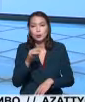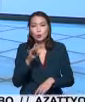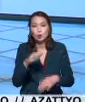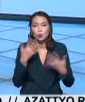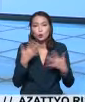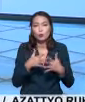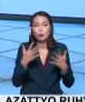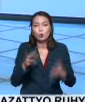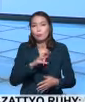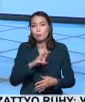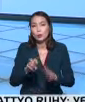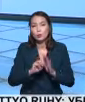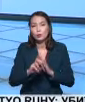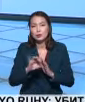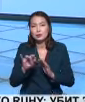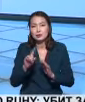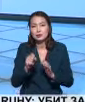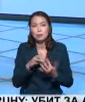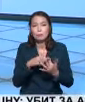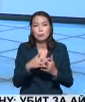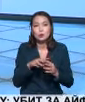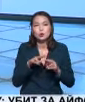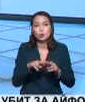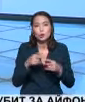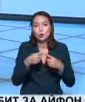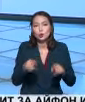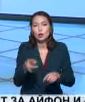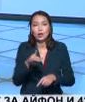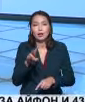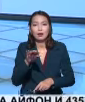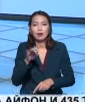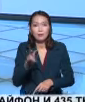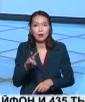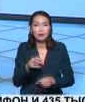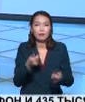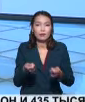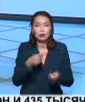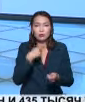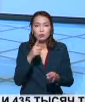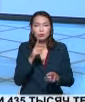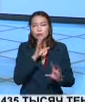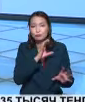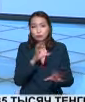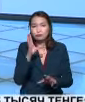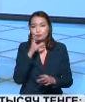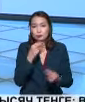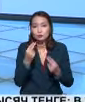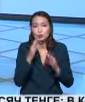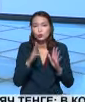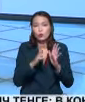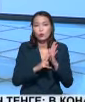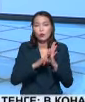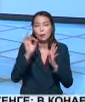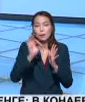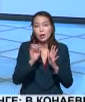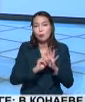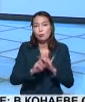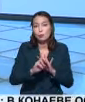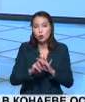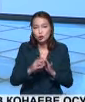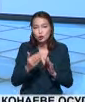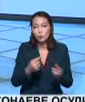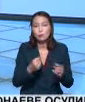более миллиона беженцев из пригородов столицы и других районов. Ливанские власти говорят, что могут обеспечить продуктами питания только 80% беженцев.